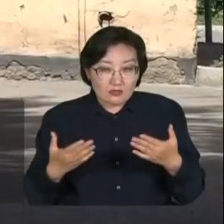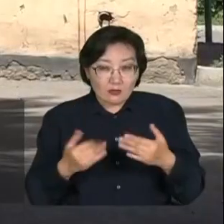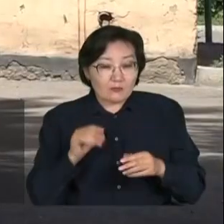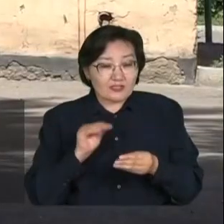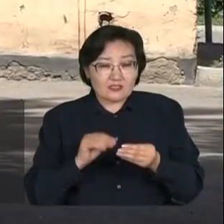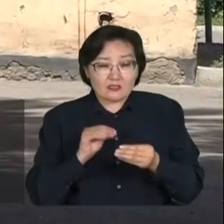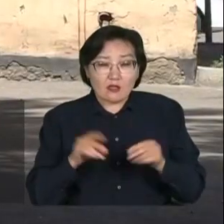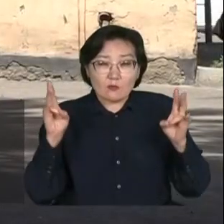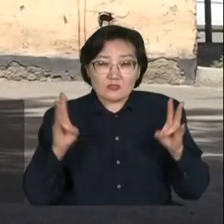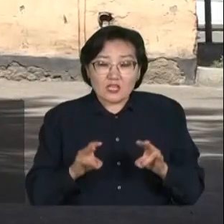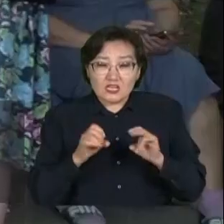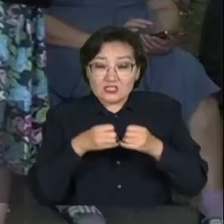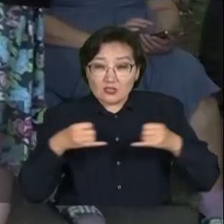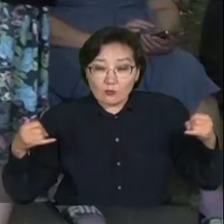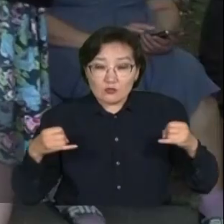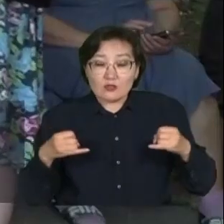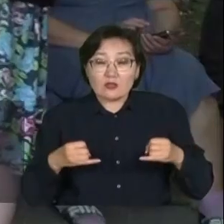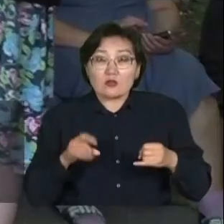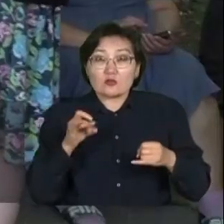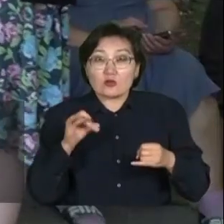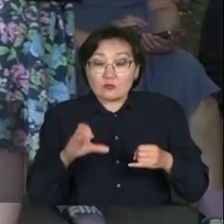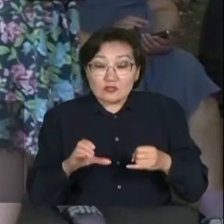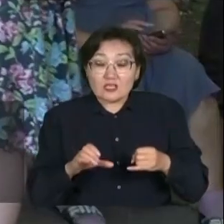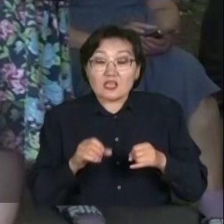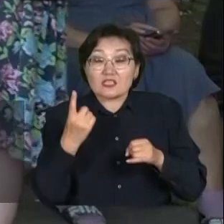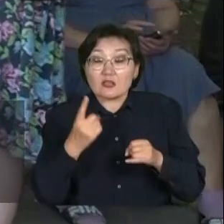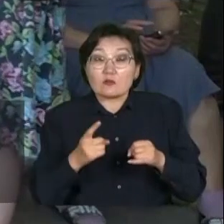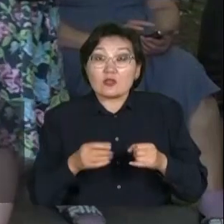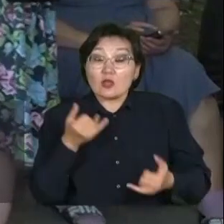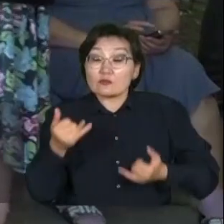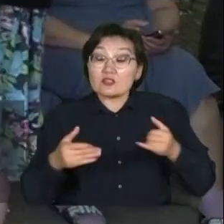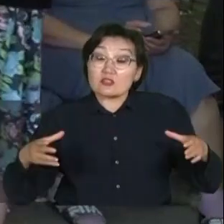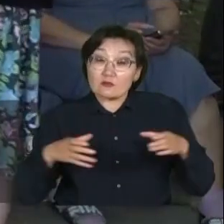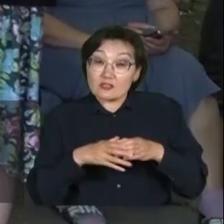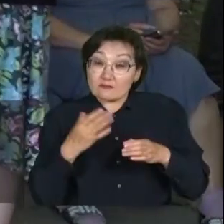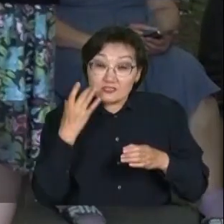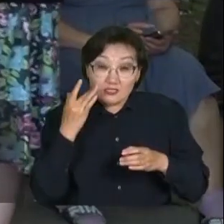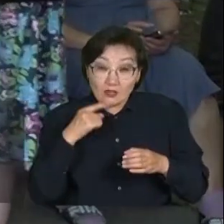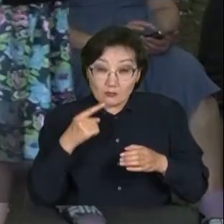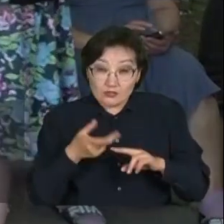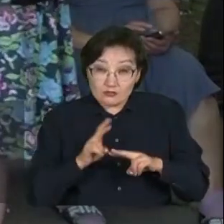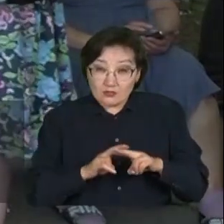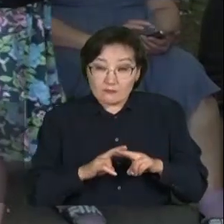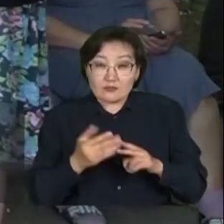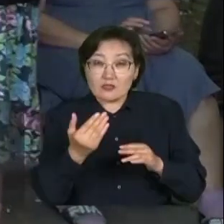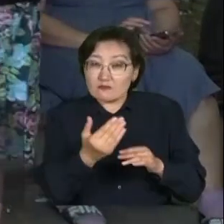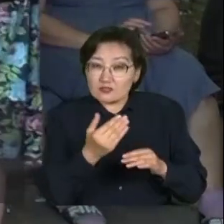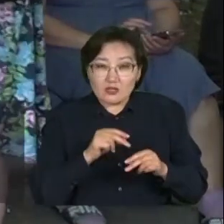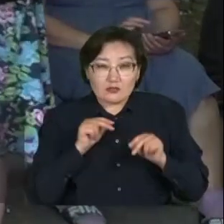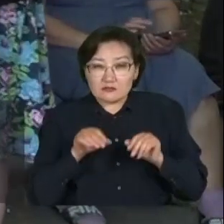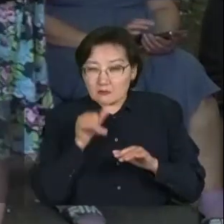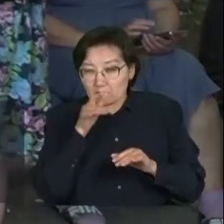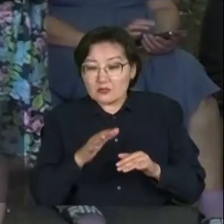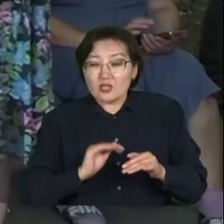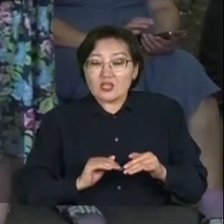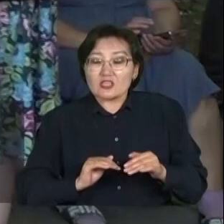постоянные аварии на линии С1 который обслуживает нас компания они всегда говорят что это не в их компетенции что это на